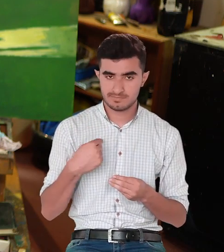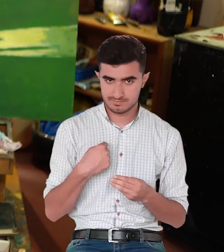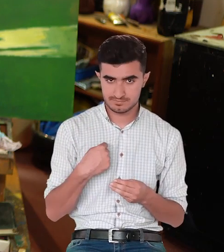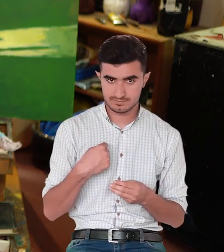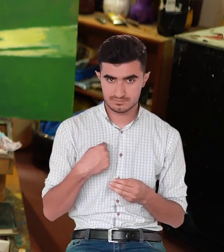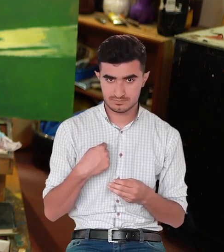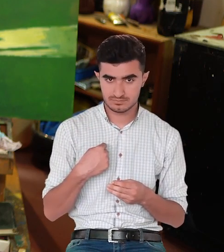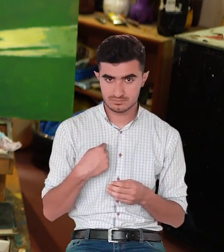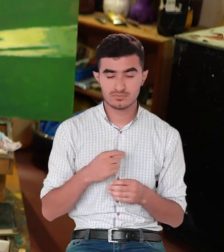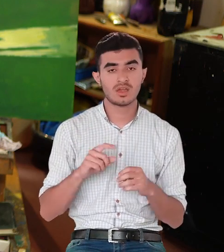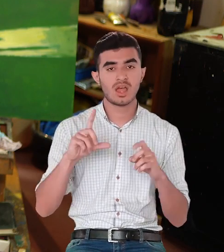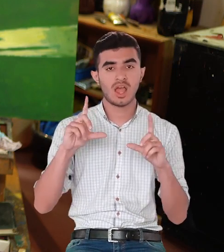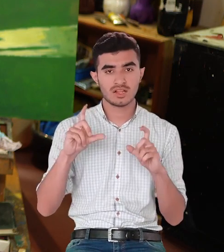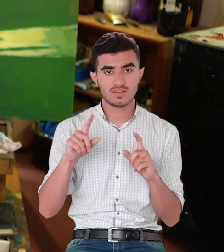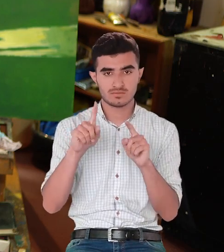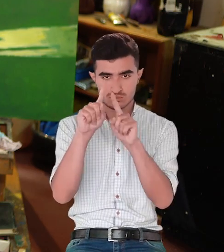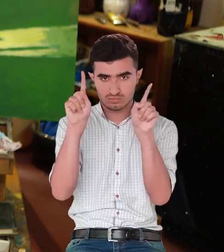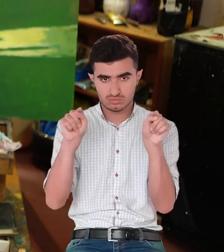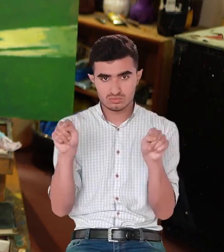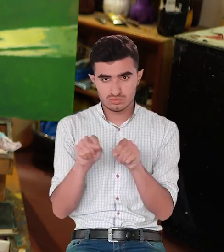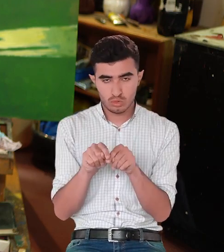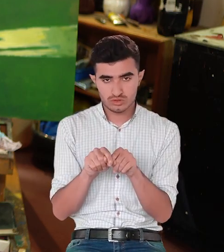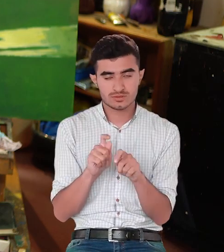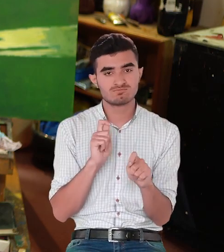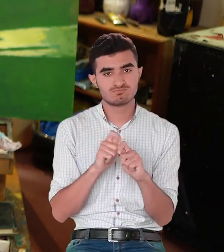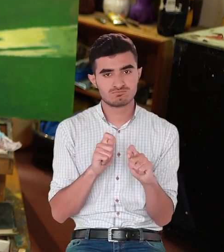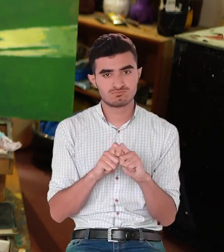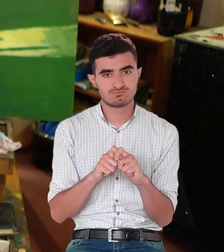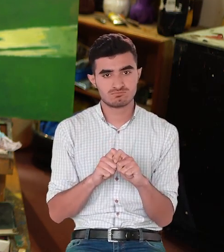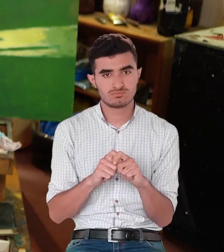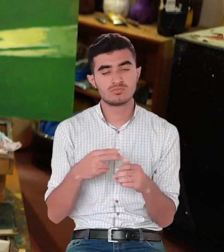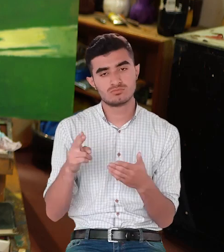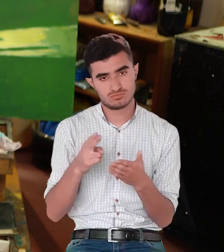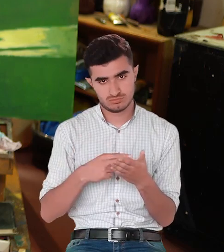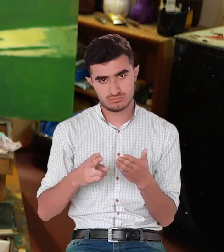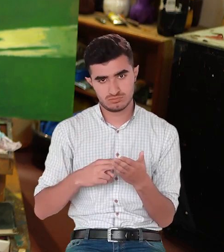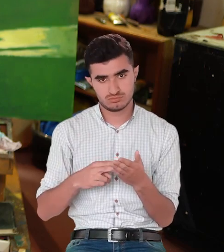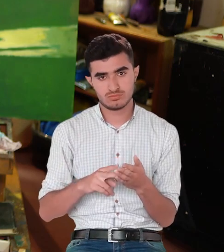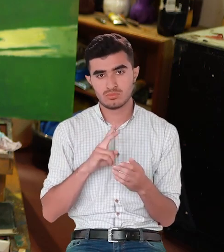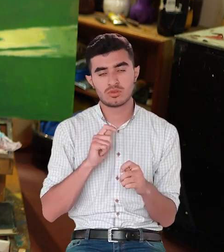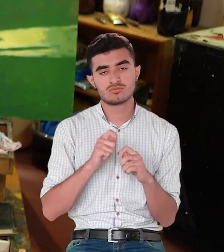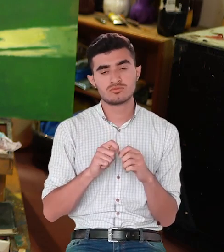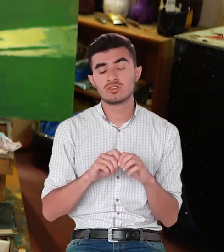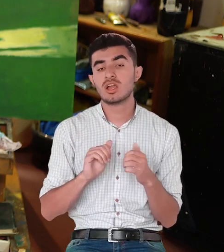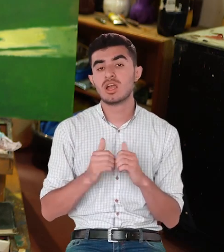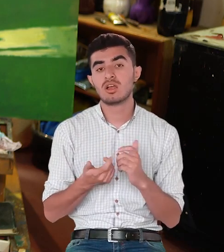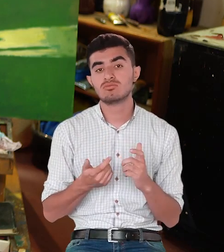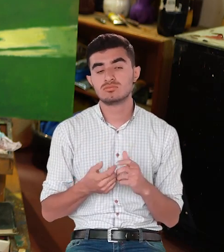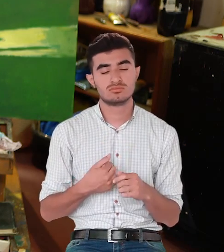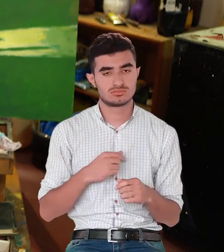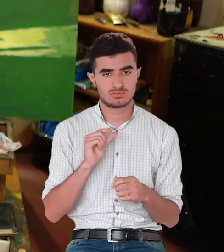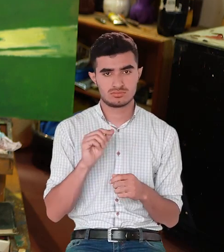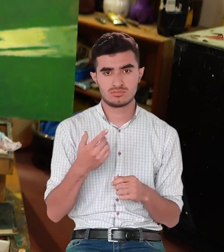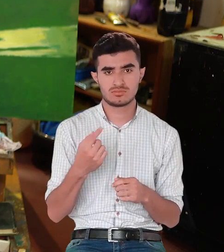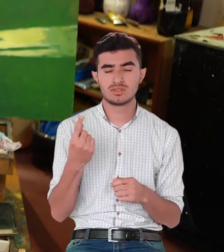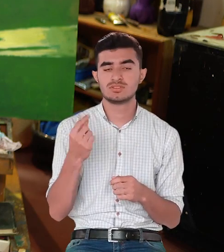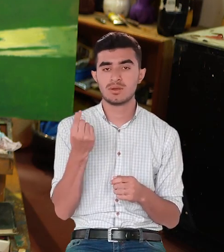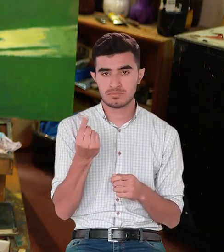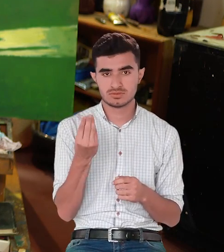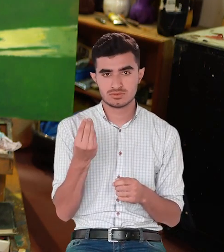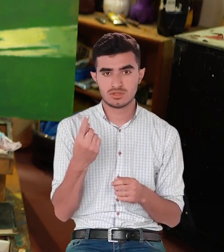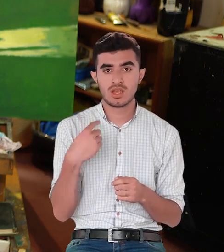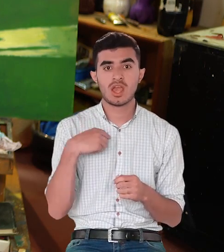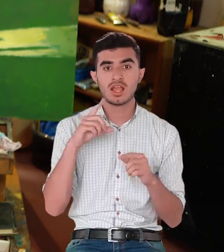پورٹریٹ جو ہے وہ بنائیں. تو کیسے بنائیں گے؟ میں نے کہا مجھے اب سوچا ہے کہ ایک تو یہ ہے کہ